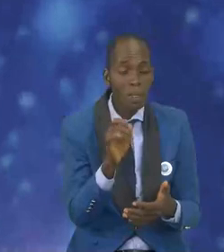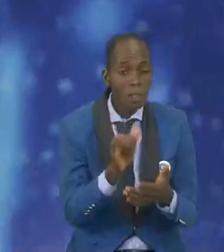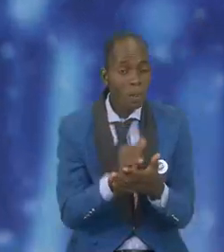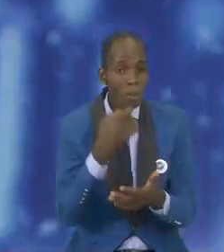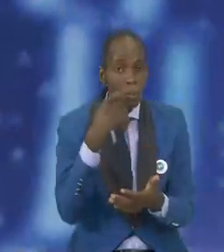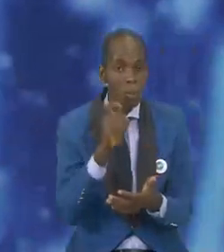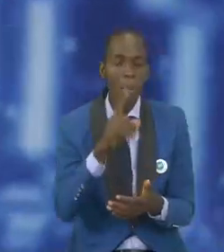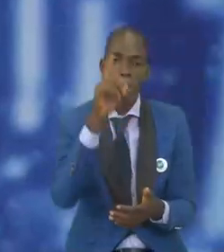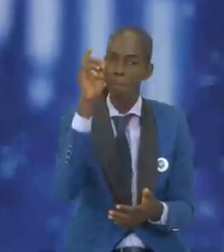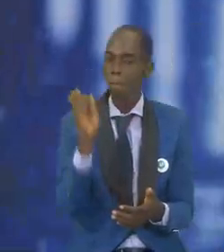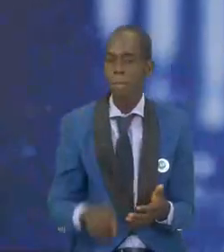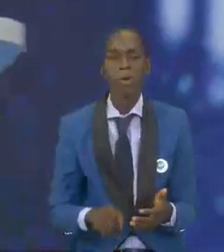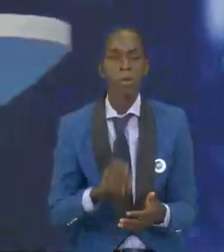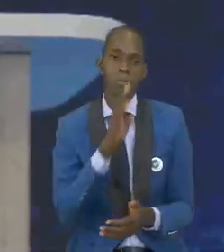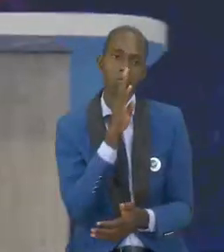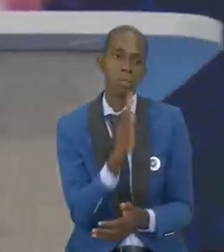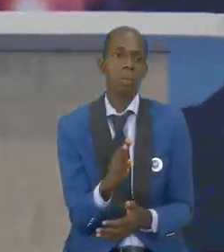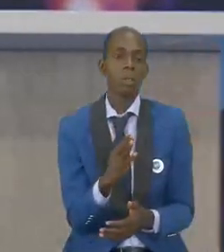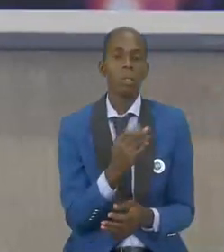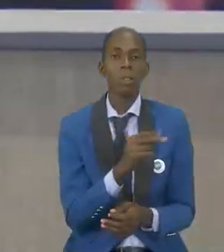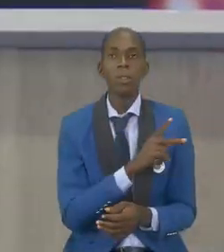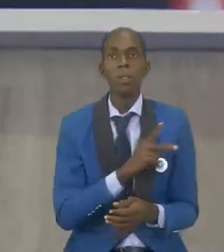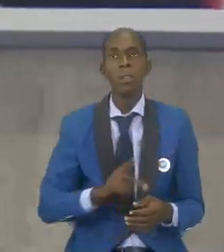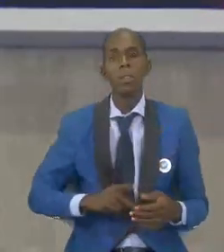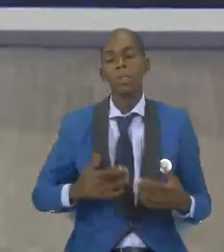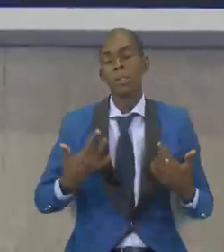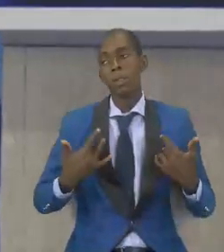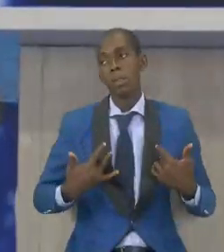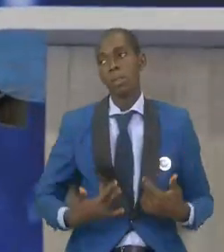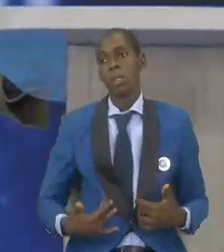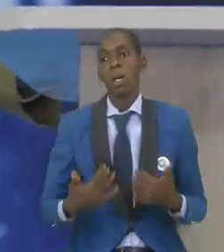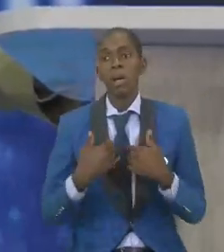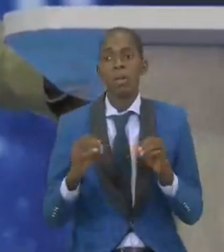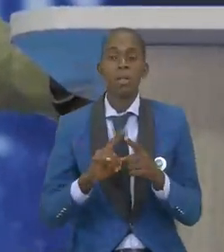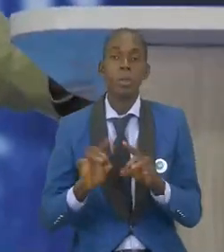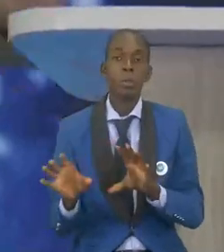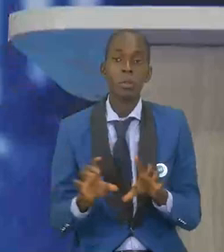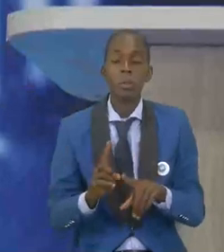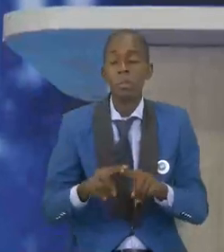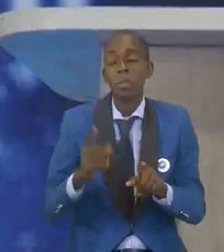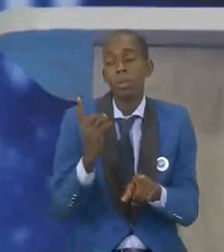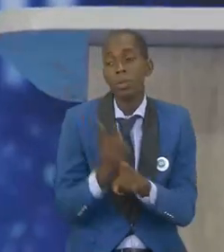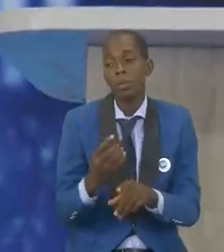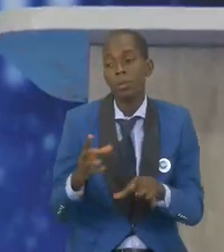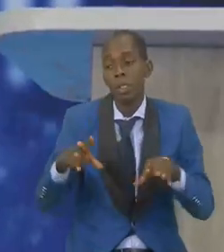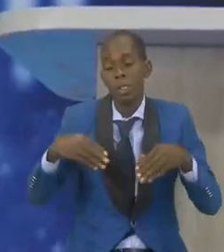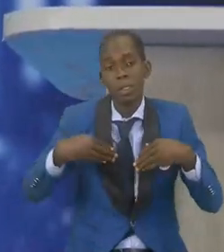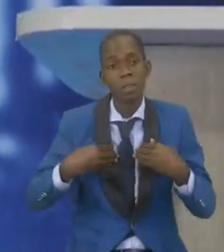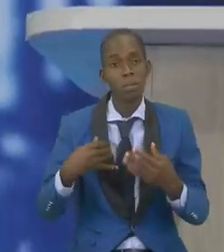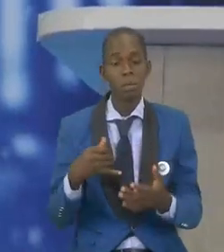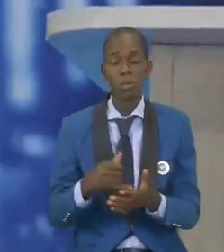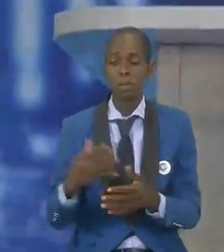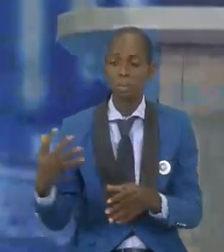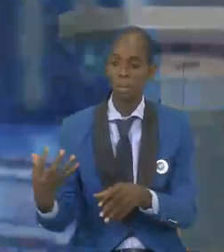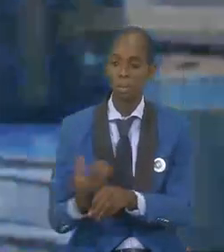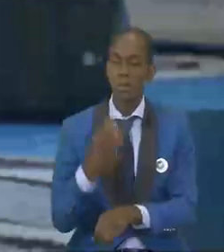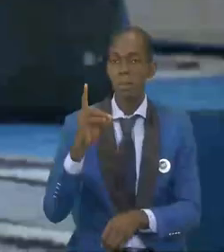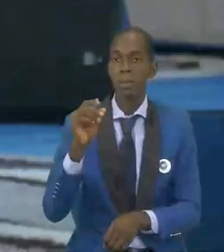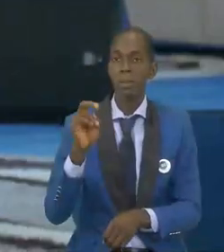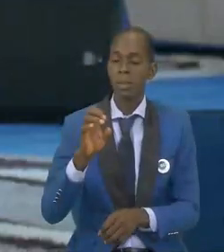irrévocable un changeable alors il n'avait pas de choix c'est ce qu'il pensait et ils ont jeté